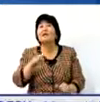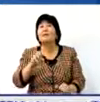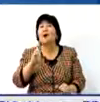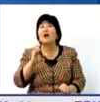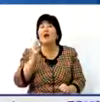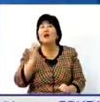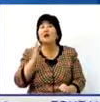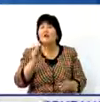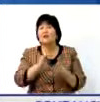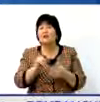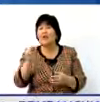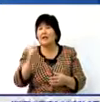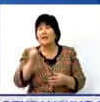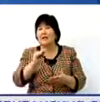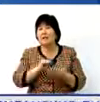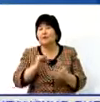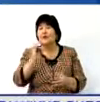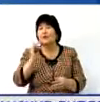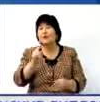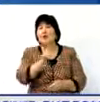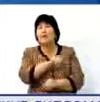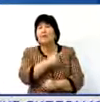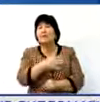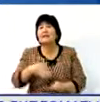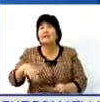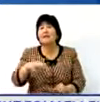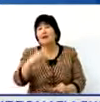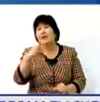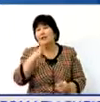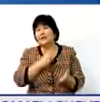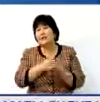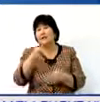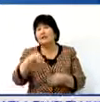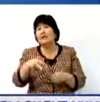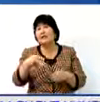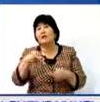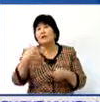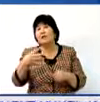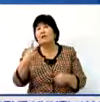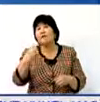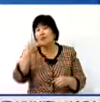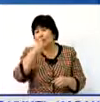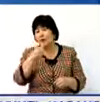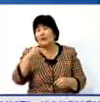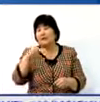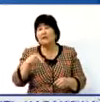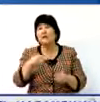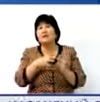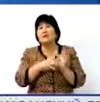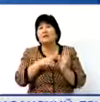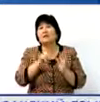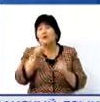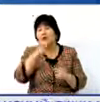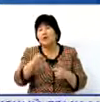Макашевой вписано золотыми буквами в историю медицины страны. 30 лет с 1952 года по 1982 она